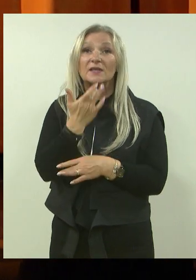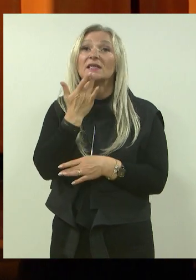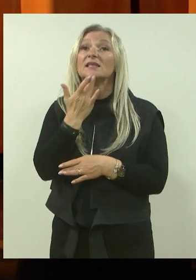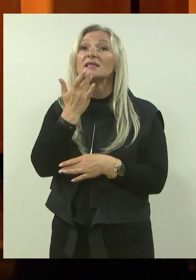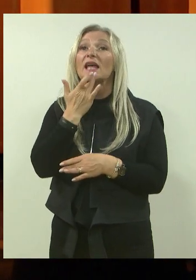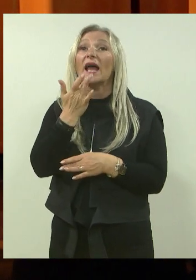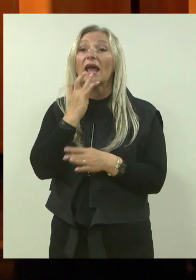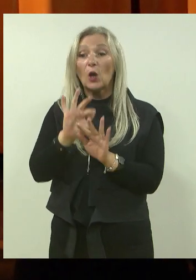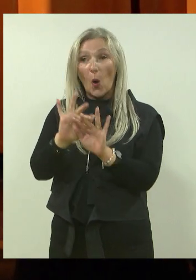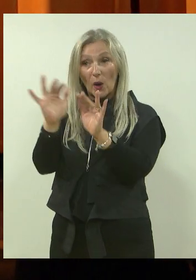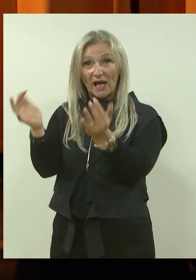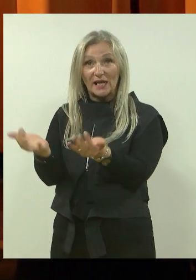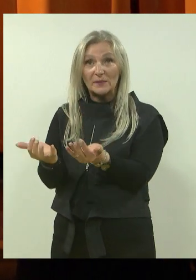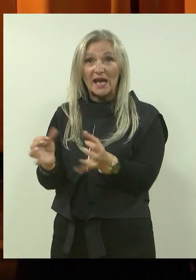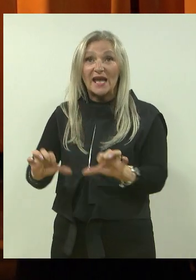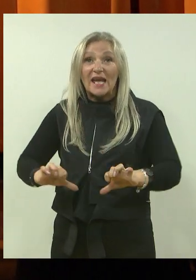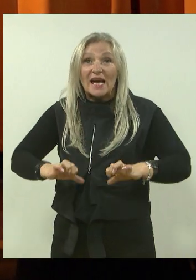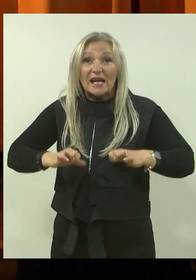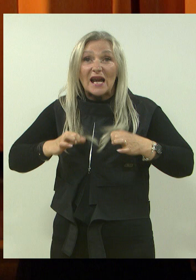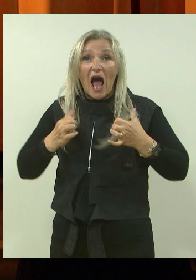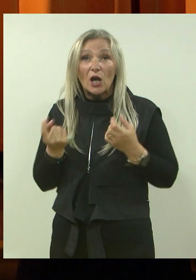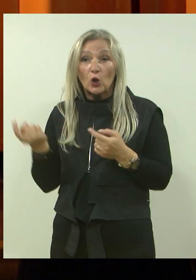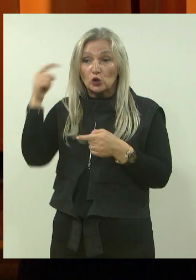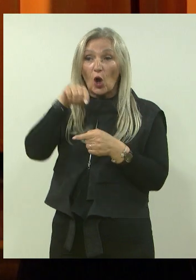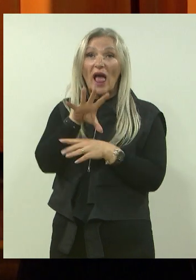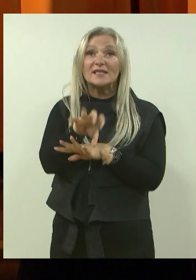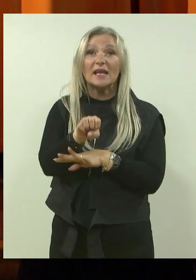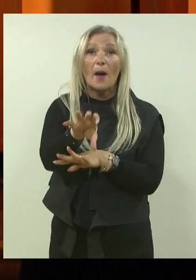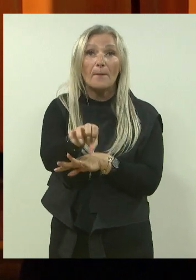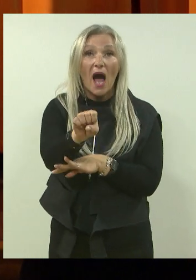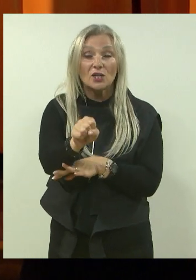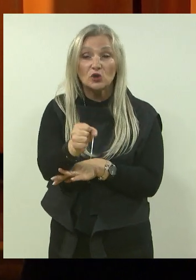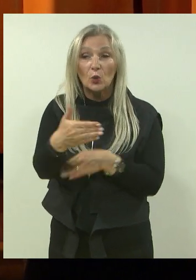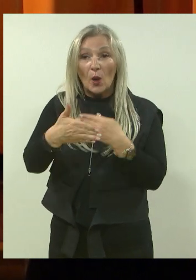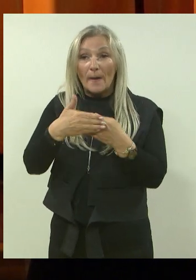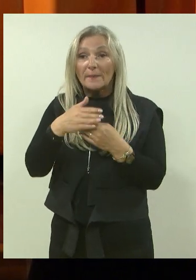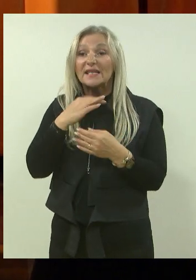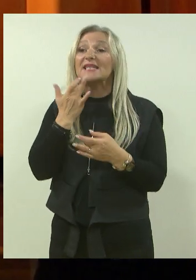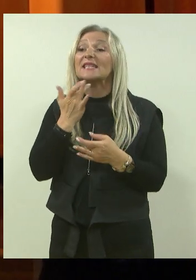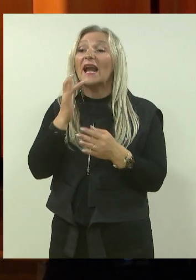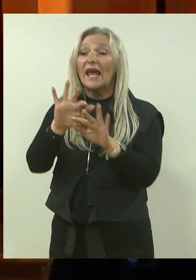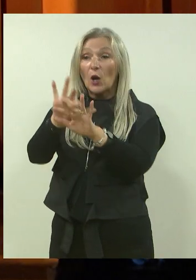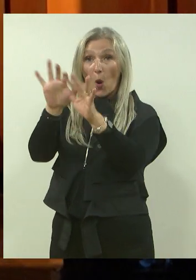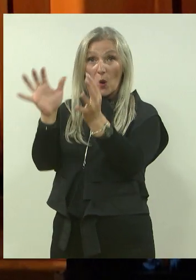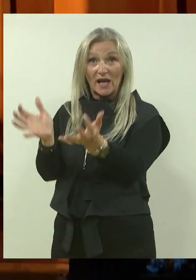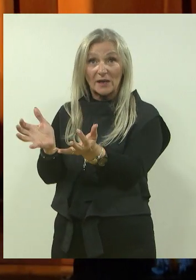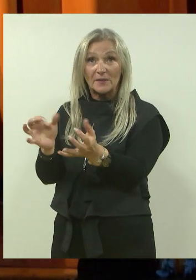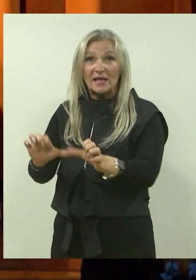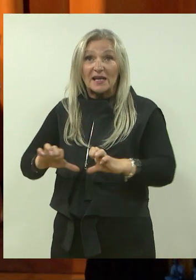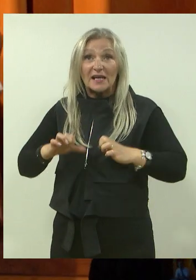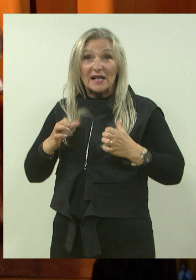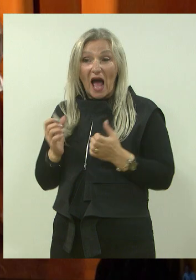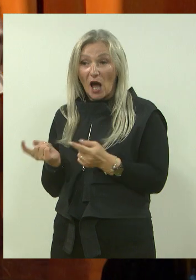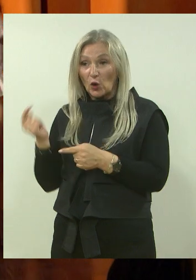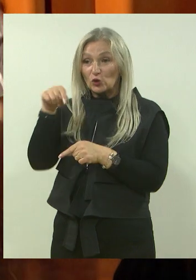zelenom grčetu rano pica pašu. Pri zelenom grčetu rano